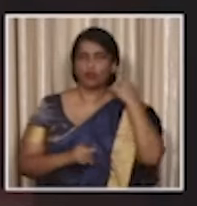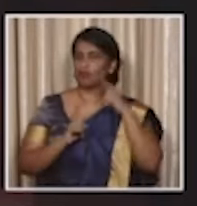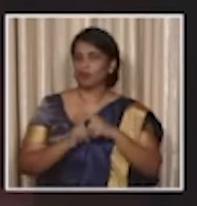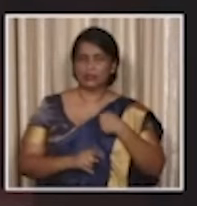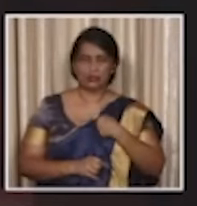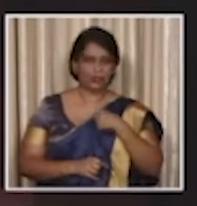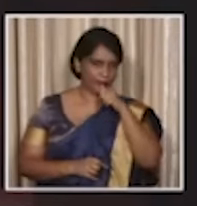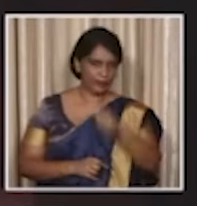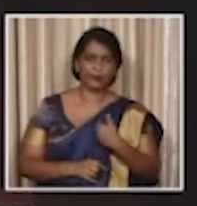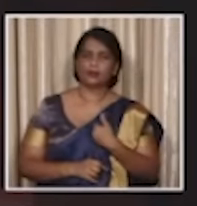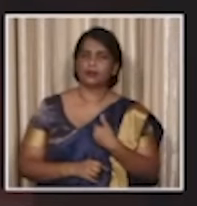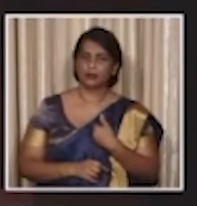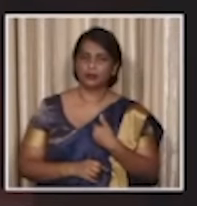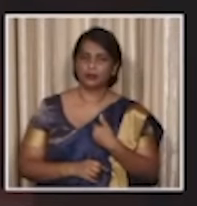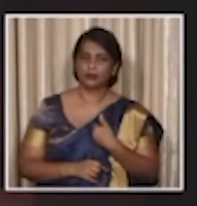කිසිසේත්ම